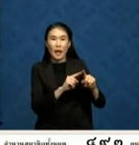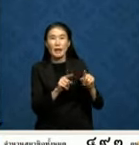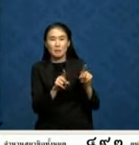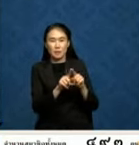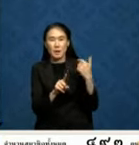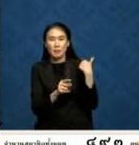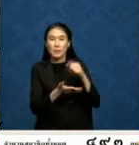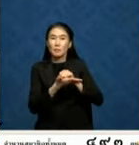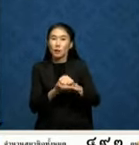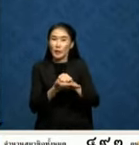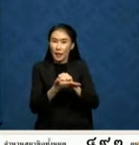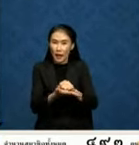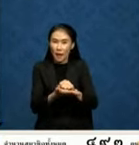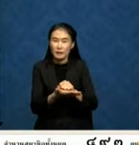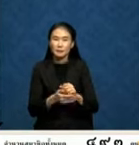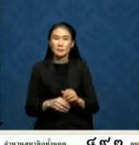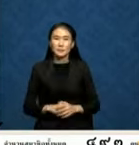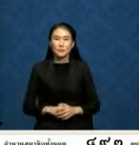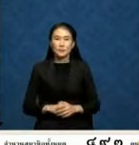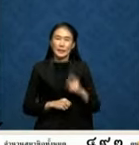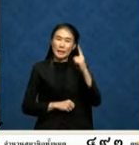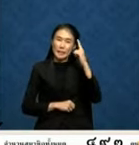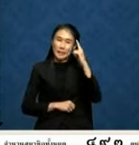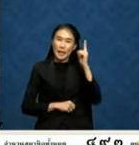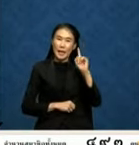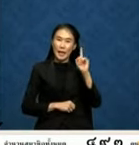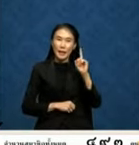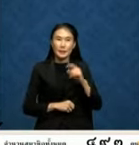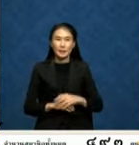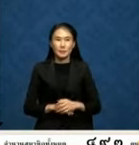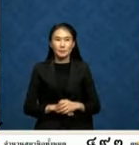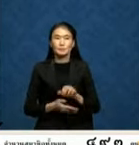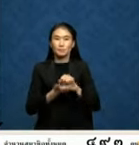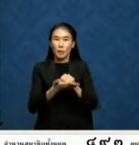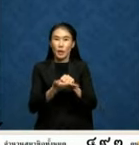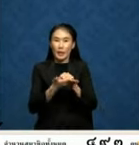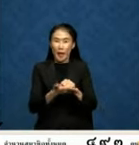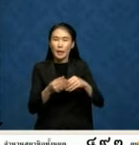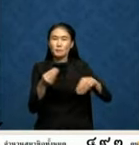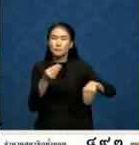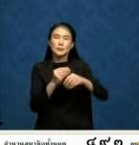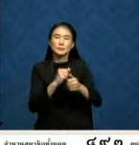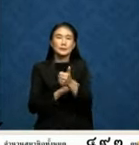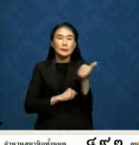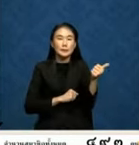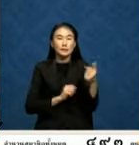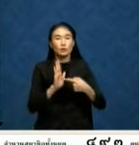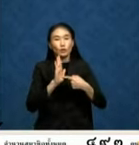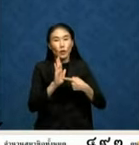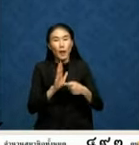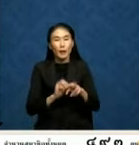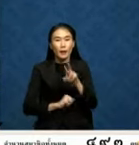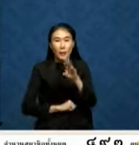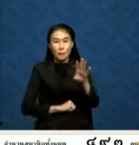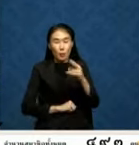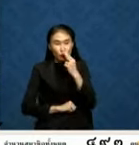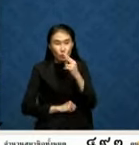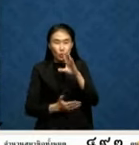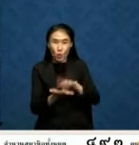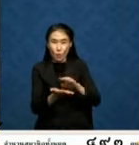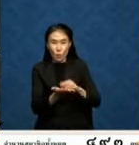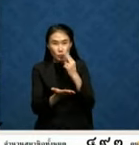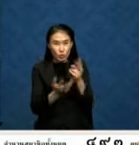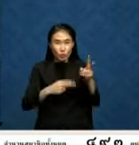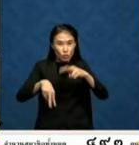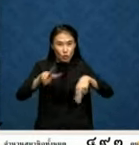ancillary service นะครับค่าที่เป็นค่าบริการเสริมอื่นๆนะครับไม่ว่าจะเป็นระบบที่จะต้องแบ็กอัพนะครับ